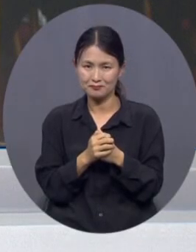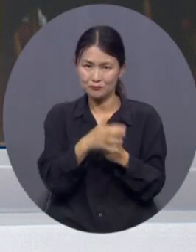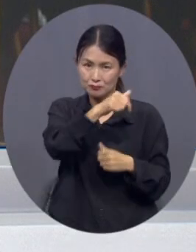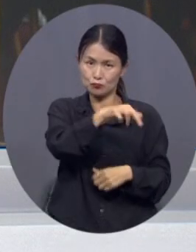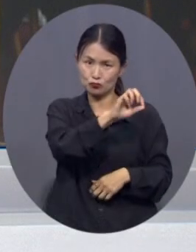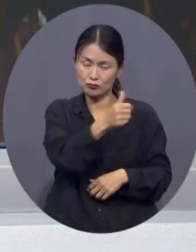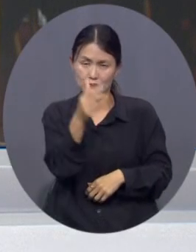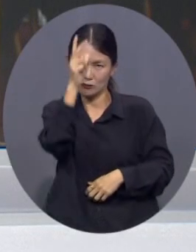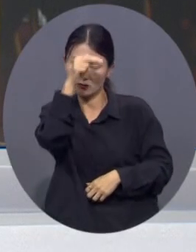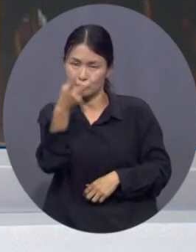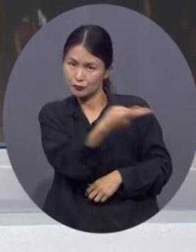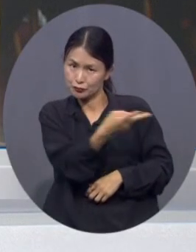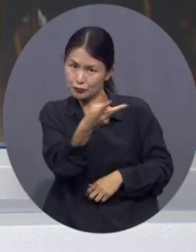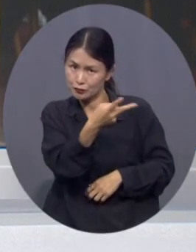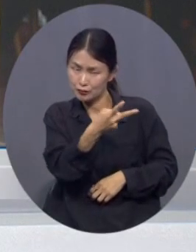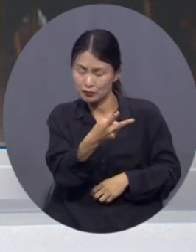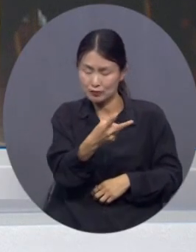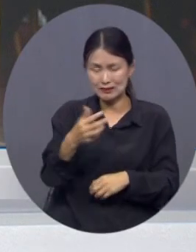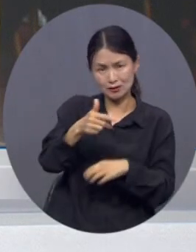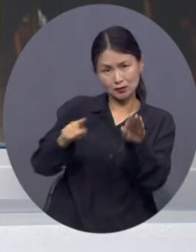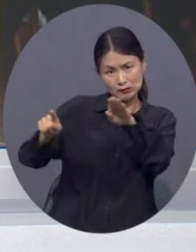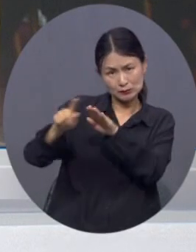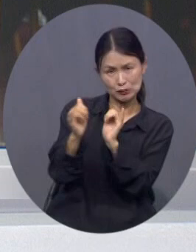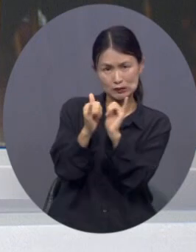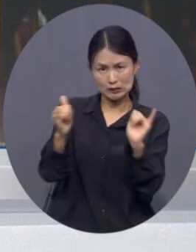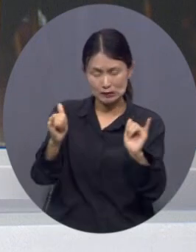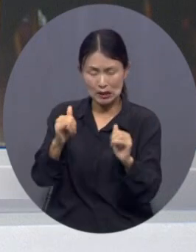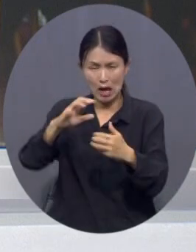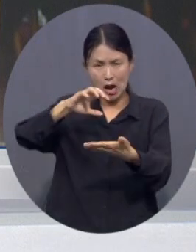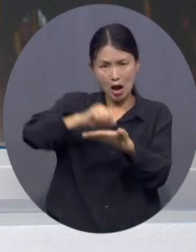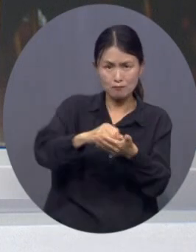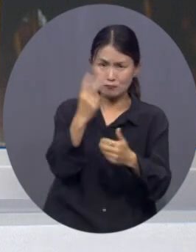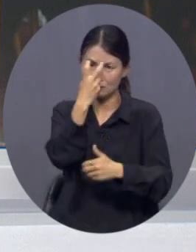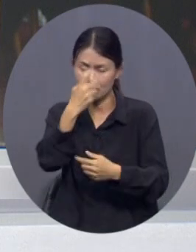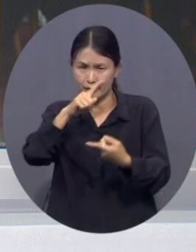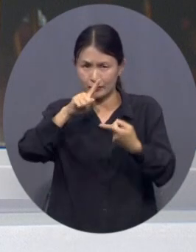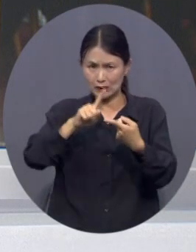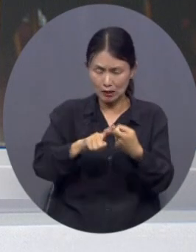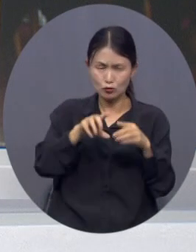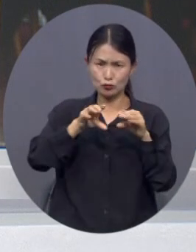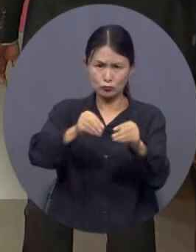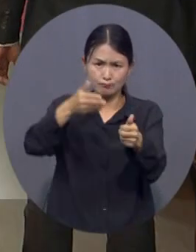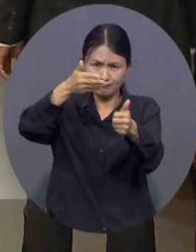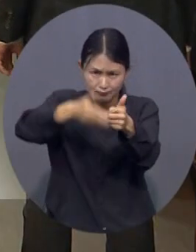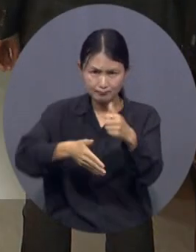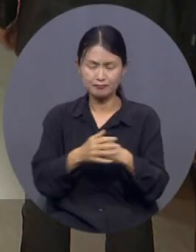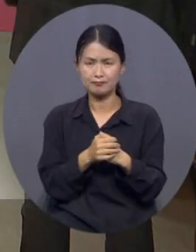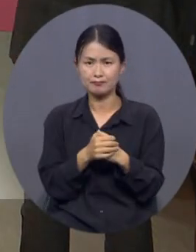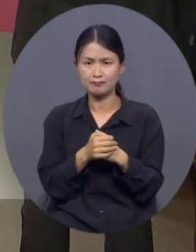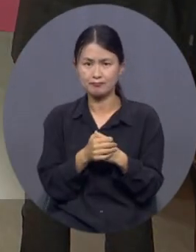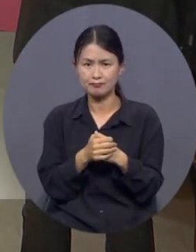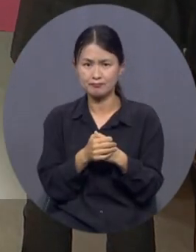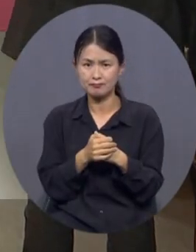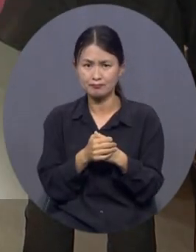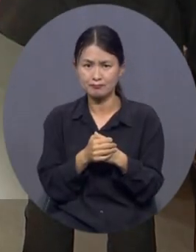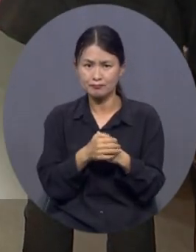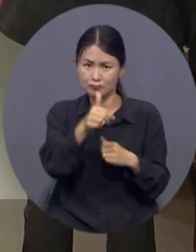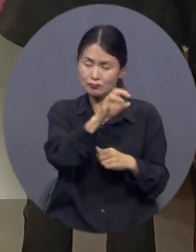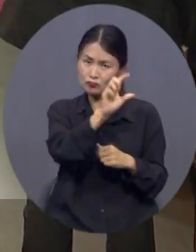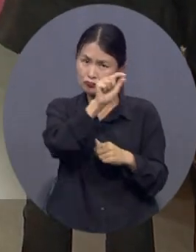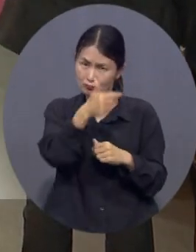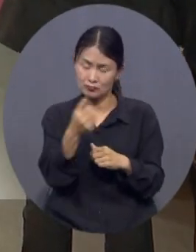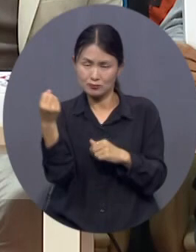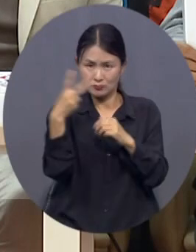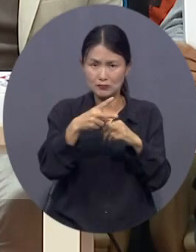국정원과 경찰의 진보 인사 압수수색에 대해 제주 지역 대책위가 공안 탄압 중단을 촉구하고 나섰습니다. 공안 탄압 저지